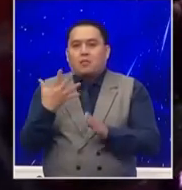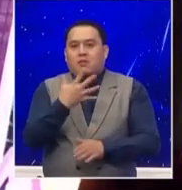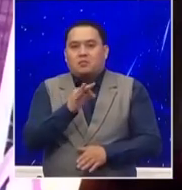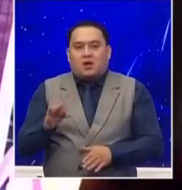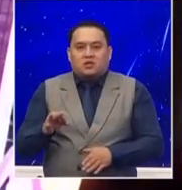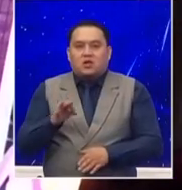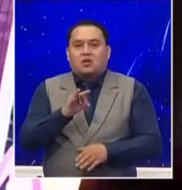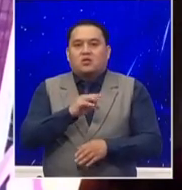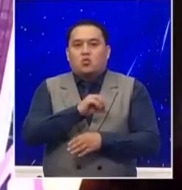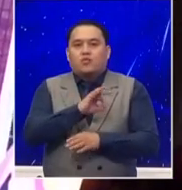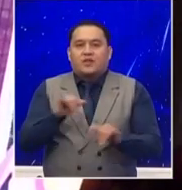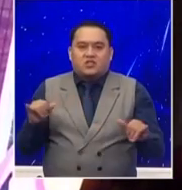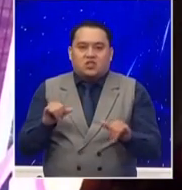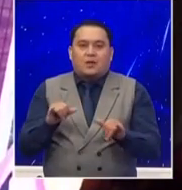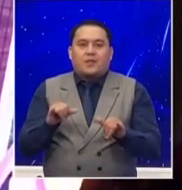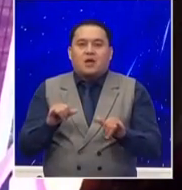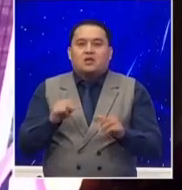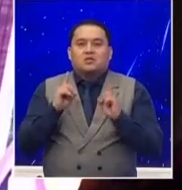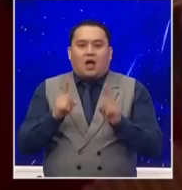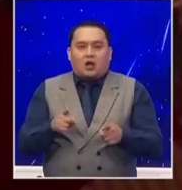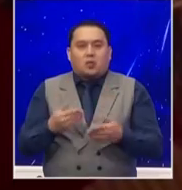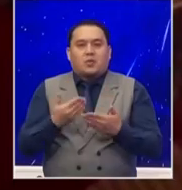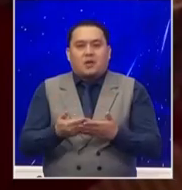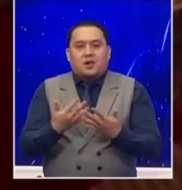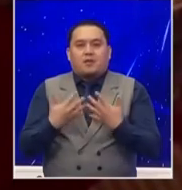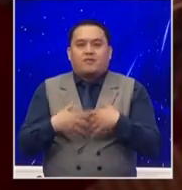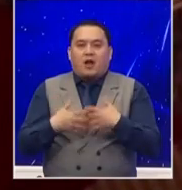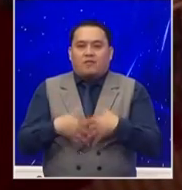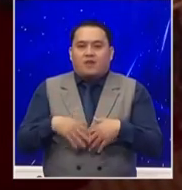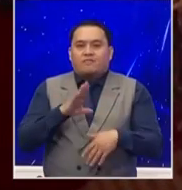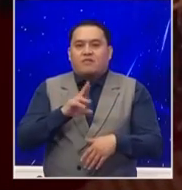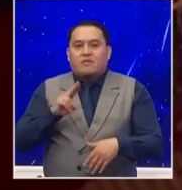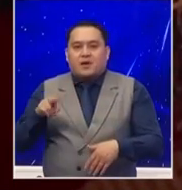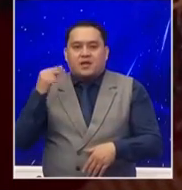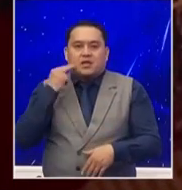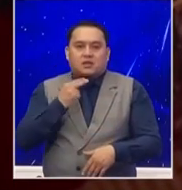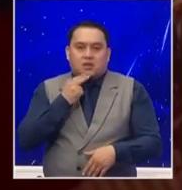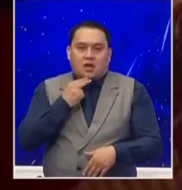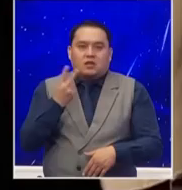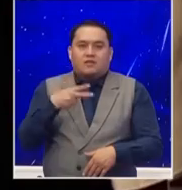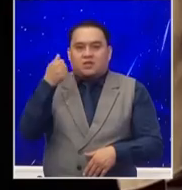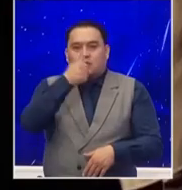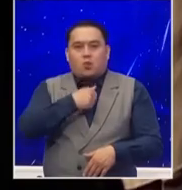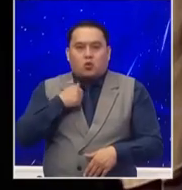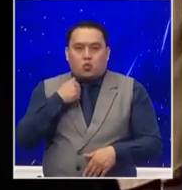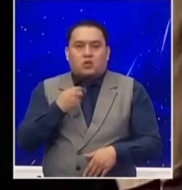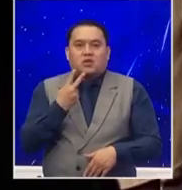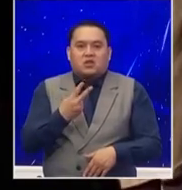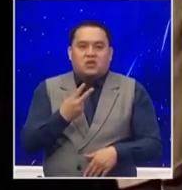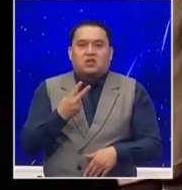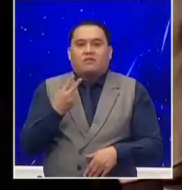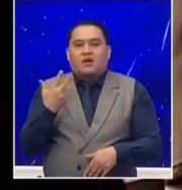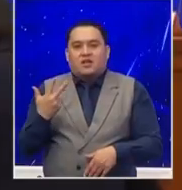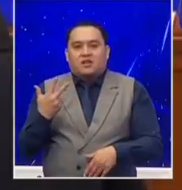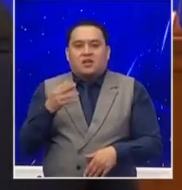в четвертом на 6,5%. Согласно предварительным подсчетам, ВВП Китая в годовом выражении в 2020 году